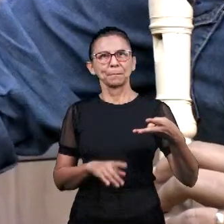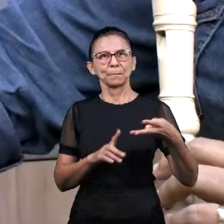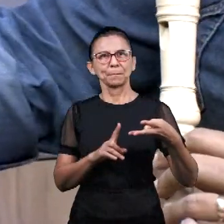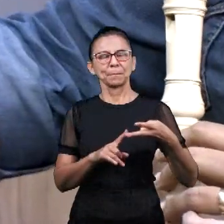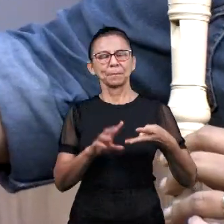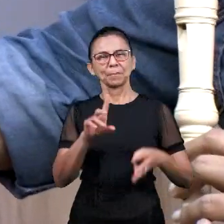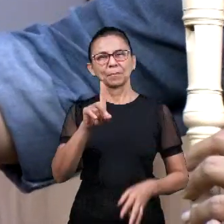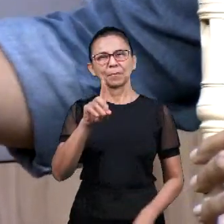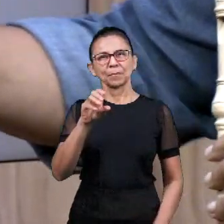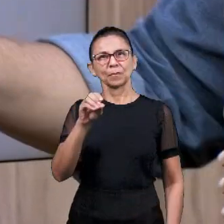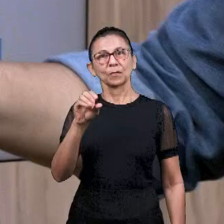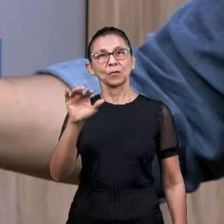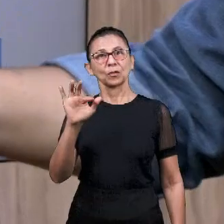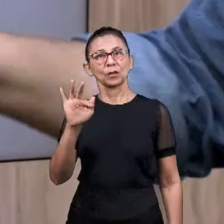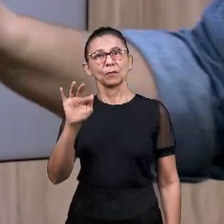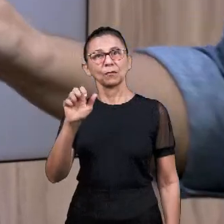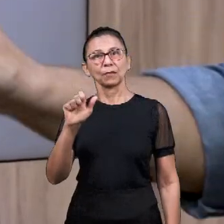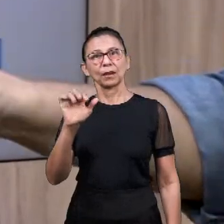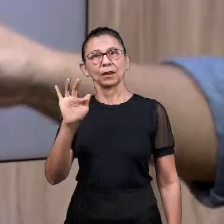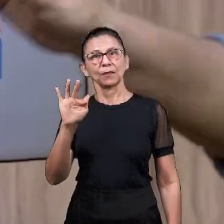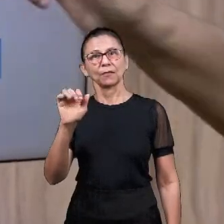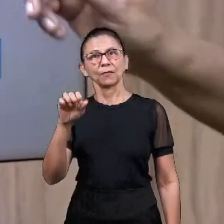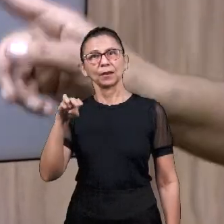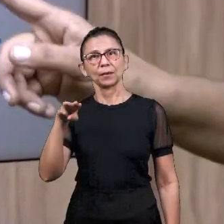Do, fa, fa, mi,